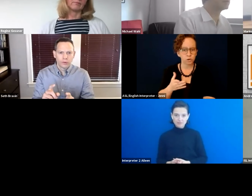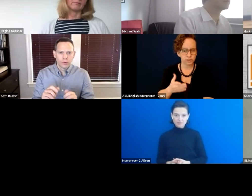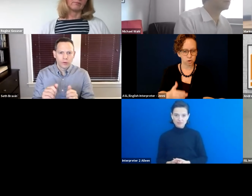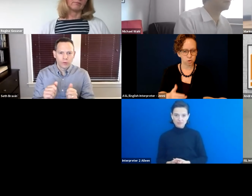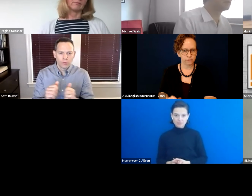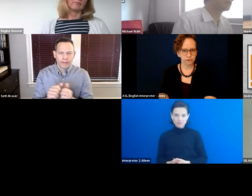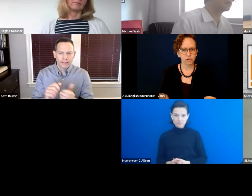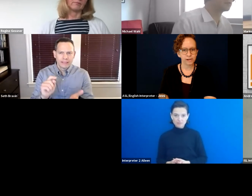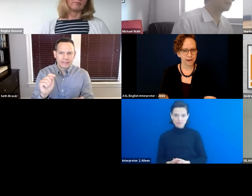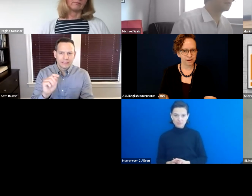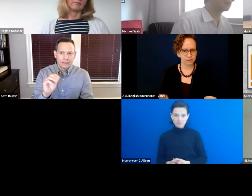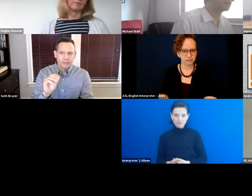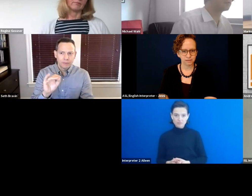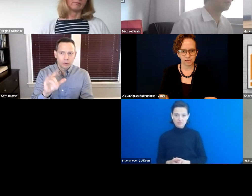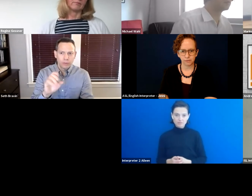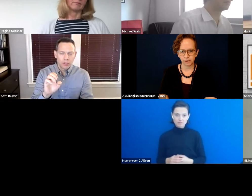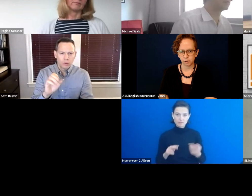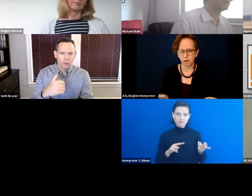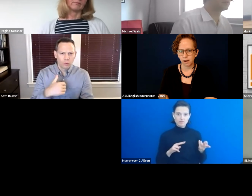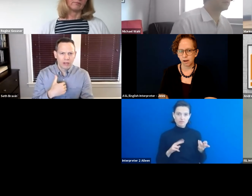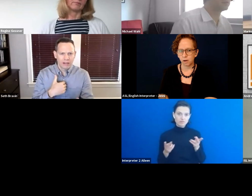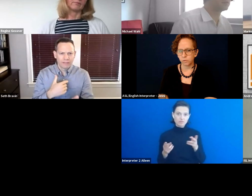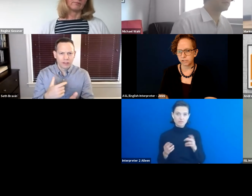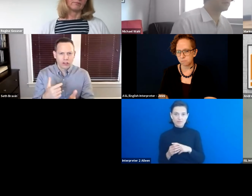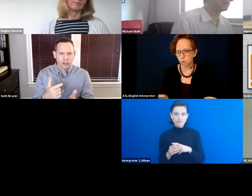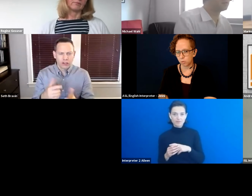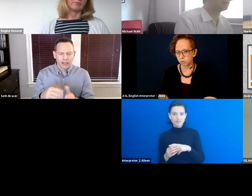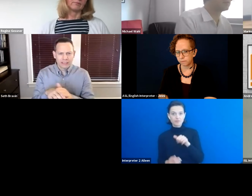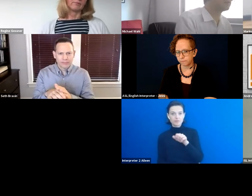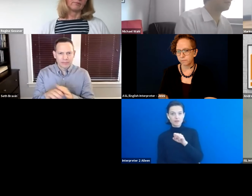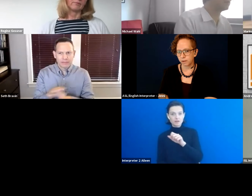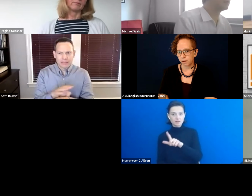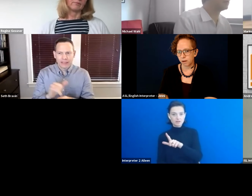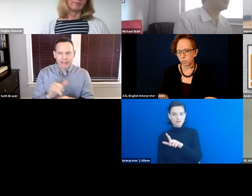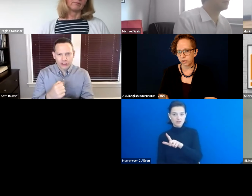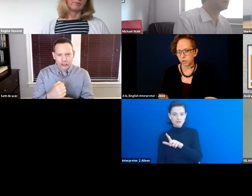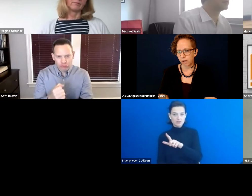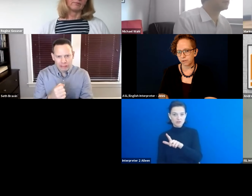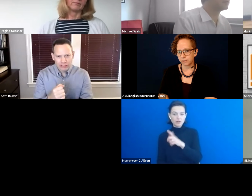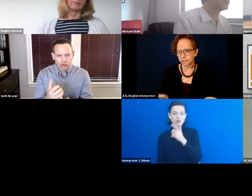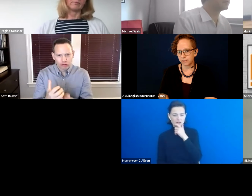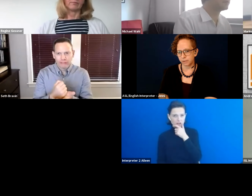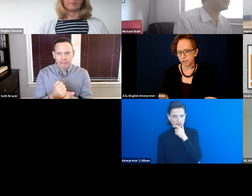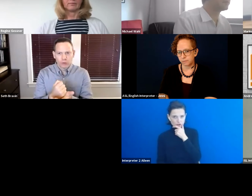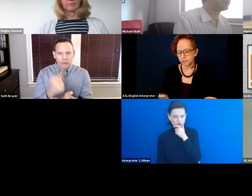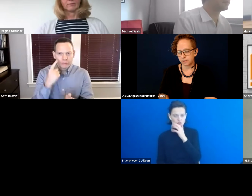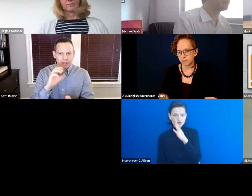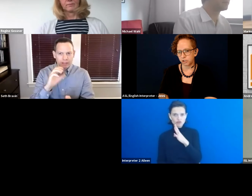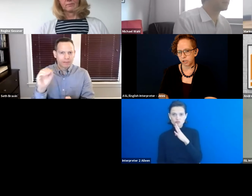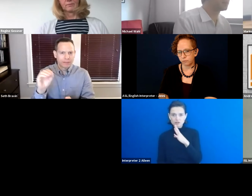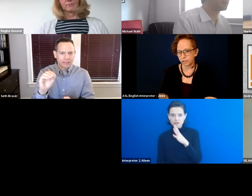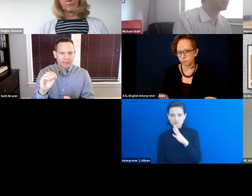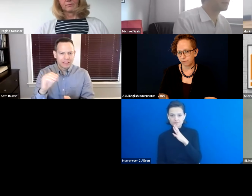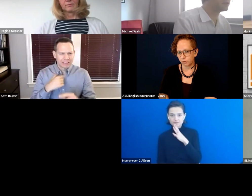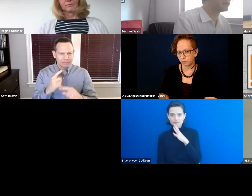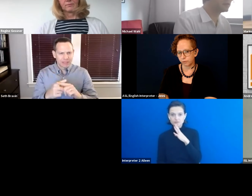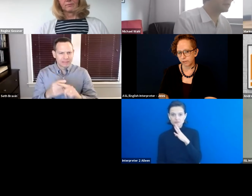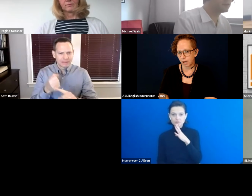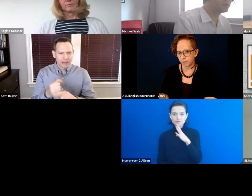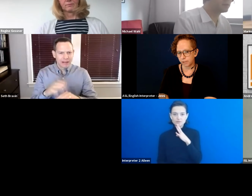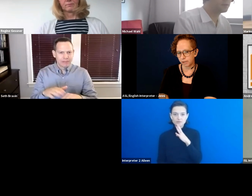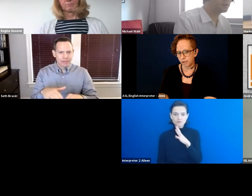And also, if I could add, this is Seth here, with T-Mobile, we do have an accessibility business that generates